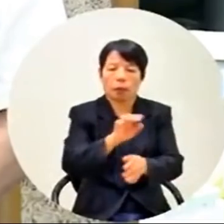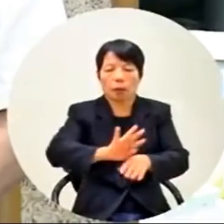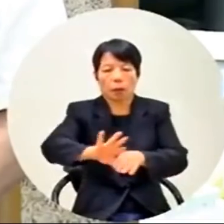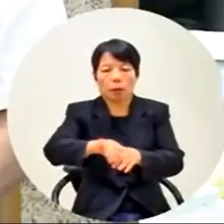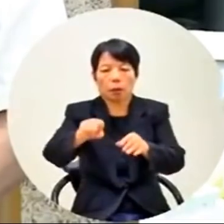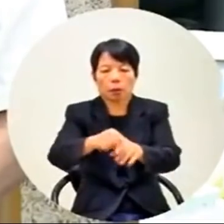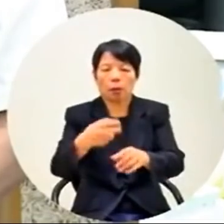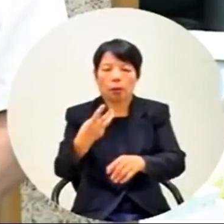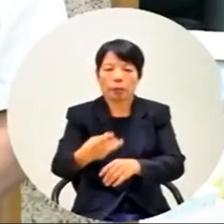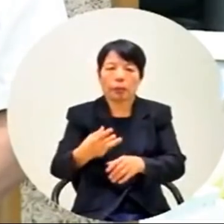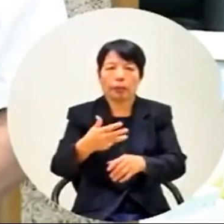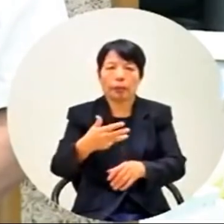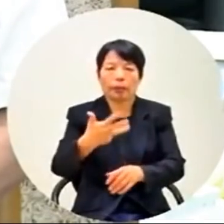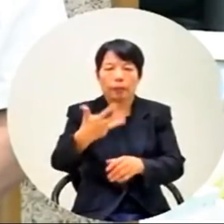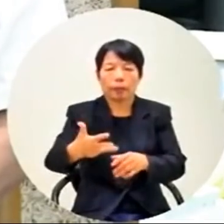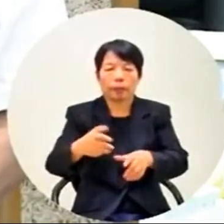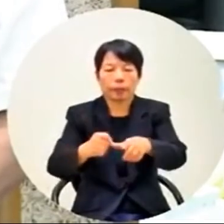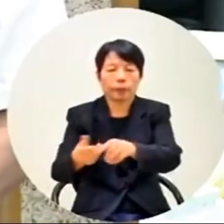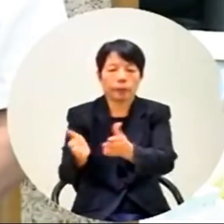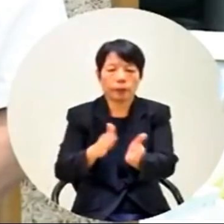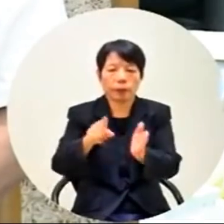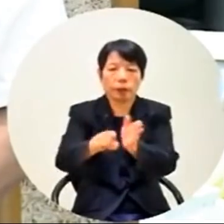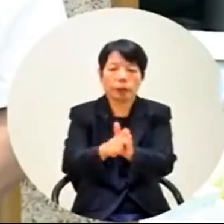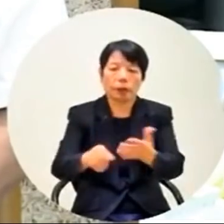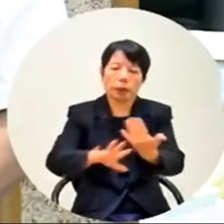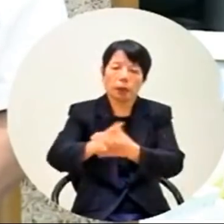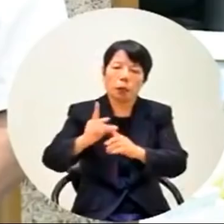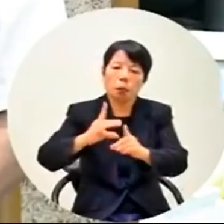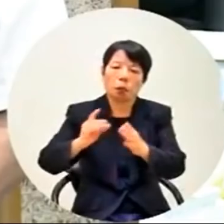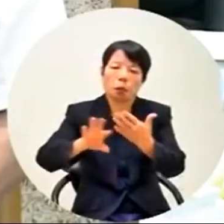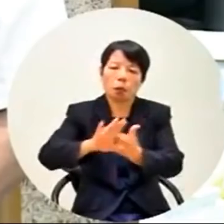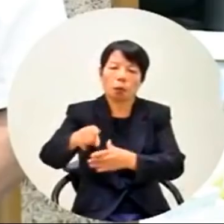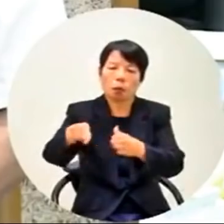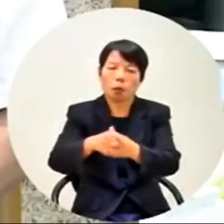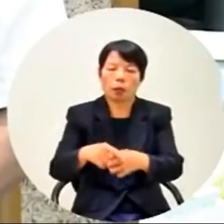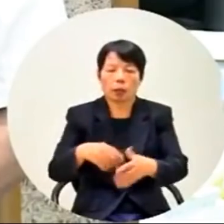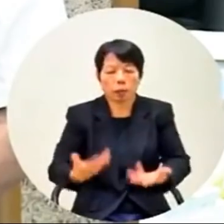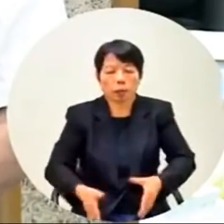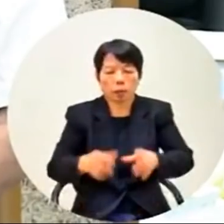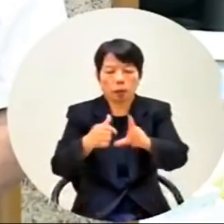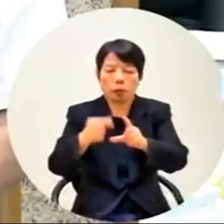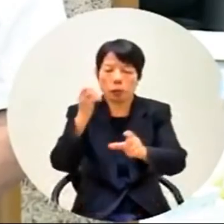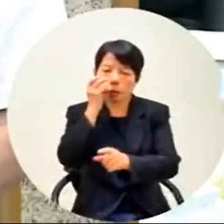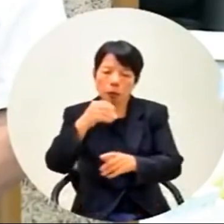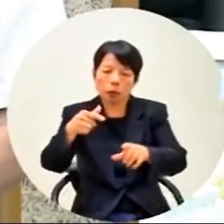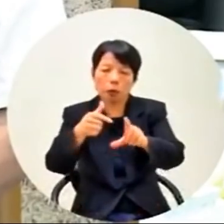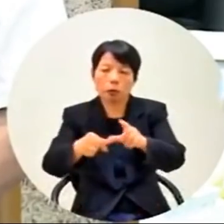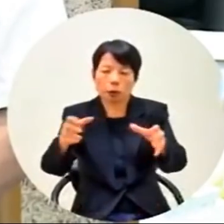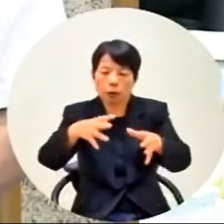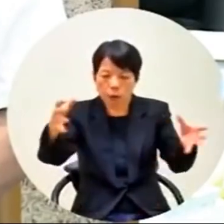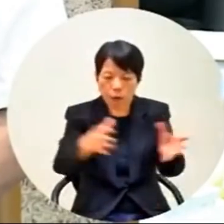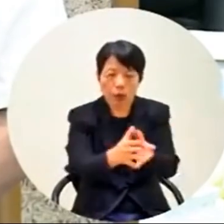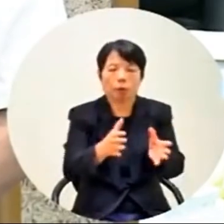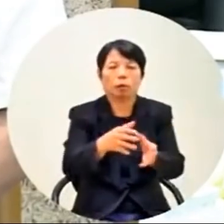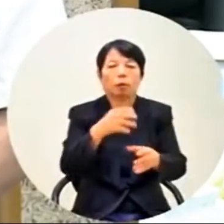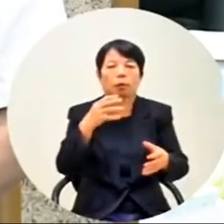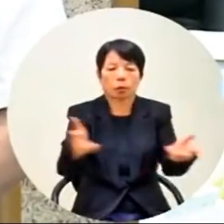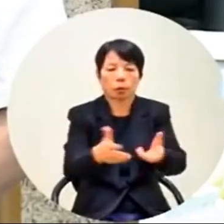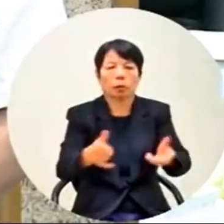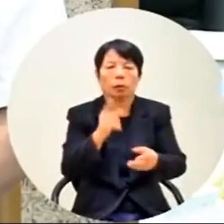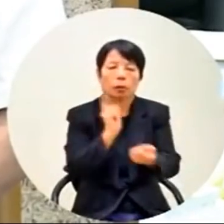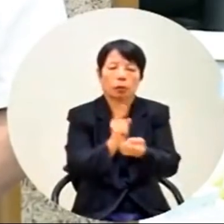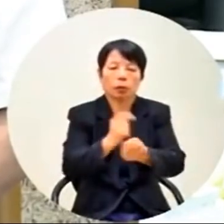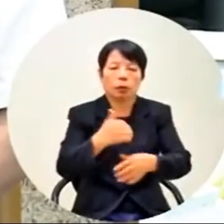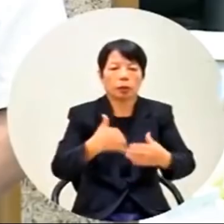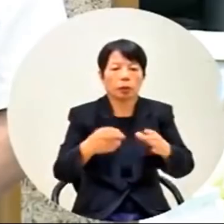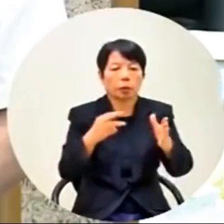公顷的包括商业区、户外休闲区还有观光休闲区，那如果能够一并开发的话，对整个新达港